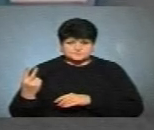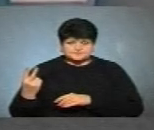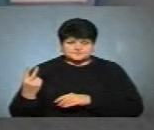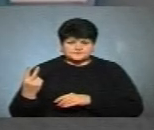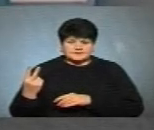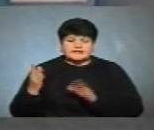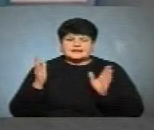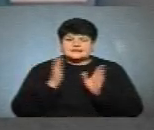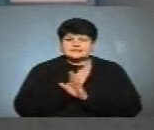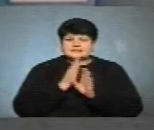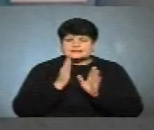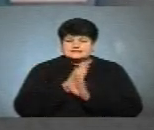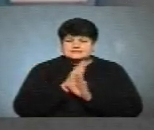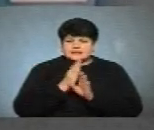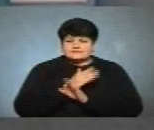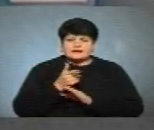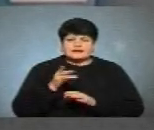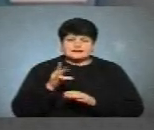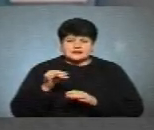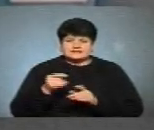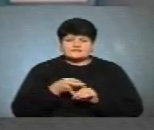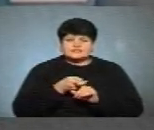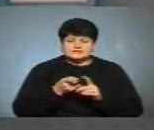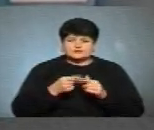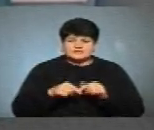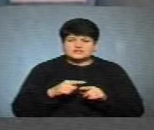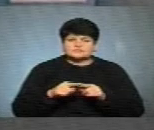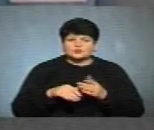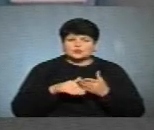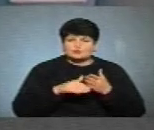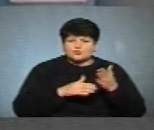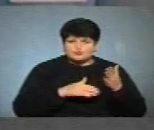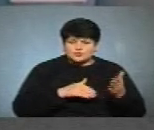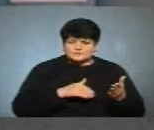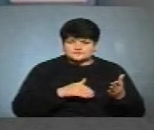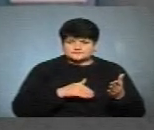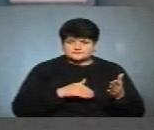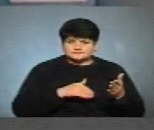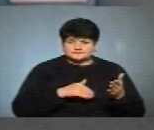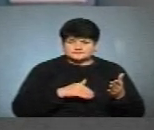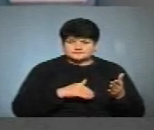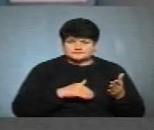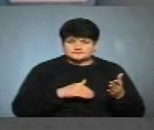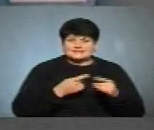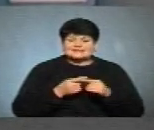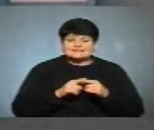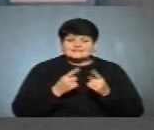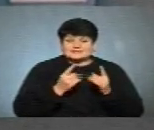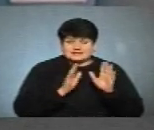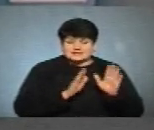Кисневий генератор для інфекційного відділення лікарні швидкої допомоги. Це з великих,